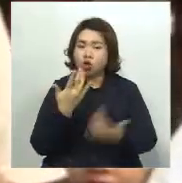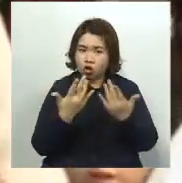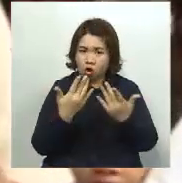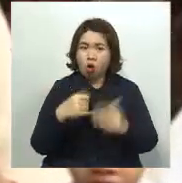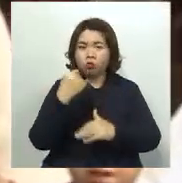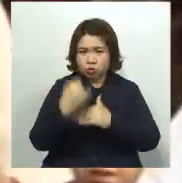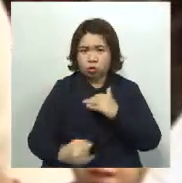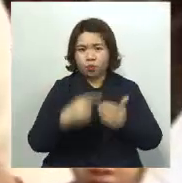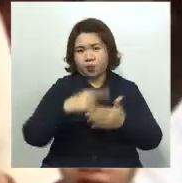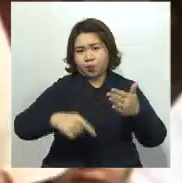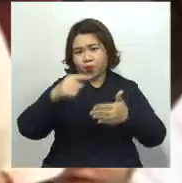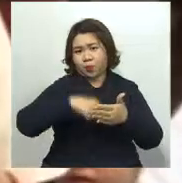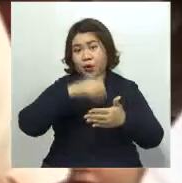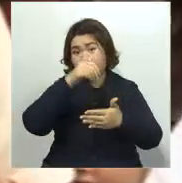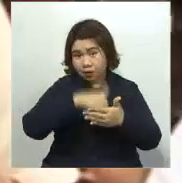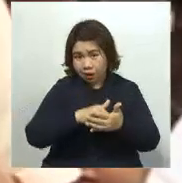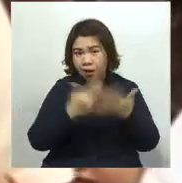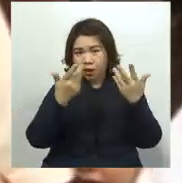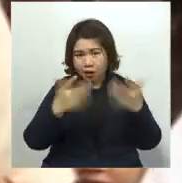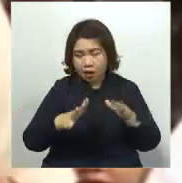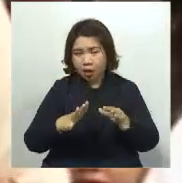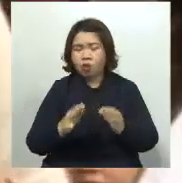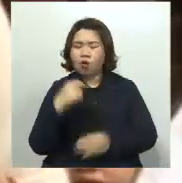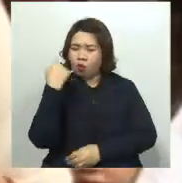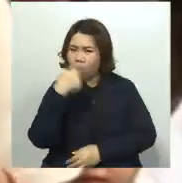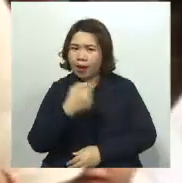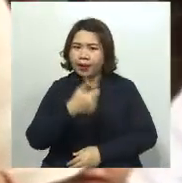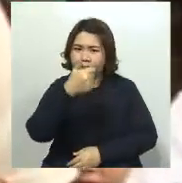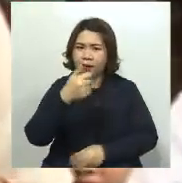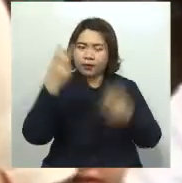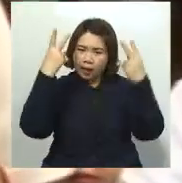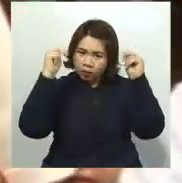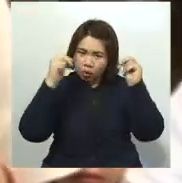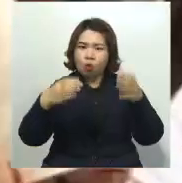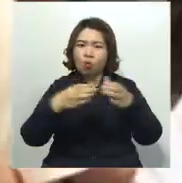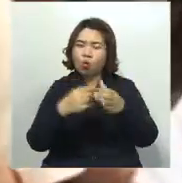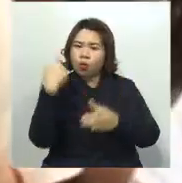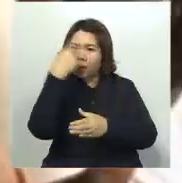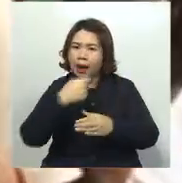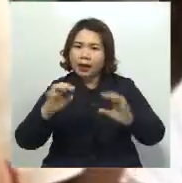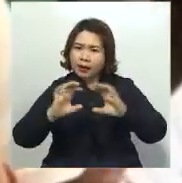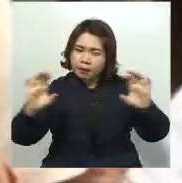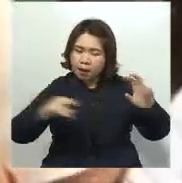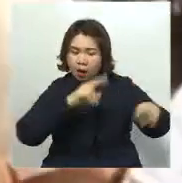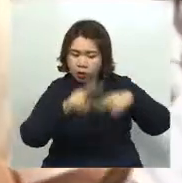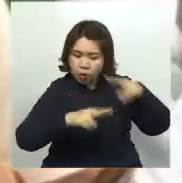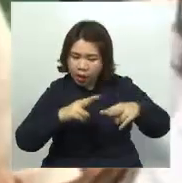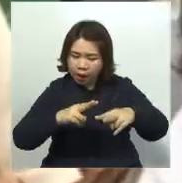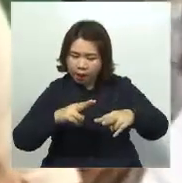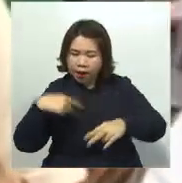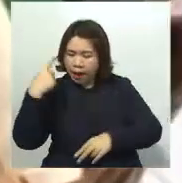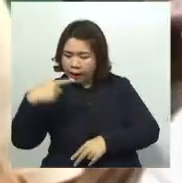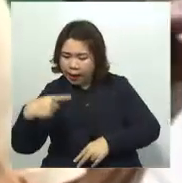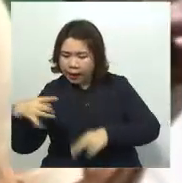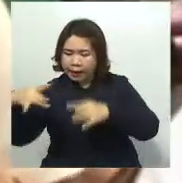เสร็จสิ้นไปแล้วพรรคไหนนะบุคคลใดจะได้มาเป็นนายกรัฐมนตรีพรรคไหนจะได้มาดูแลพรรคไหนจะเป็นฝ่ายค้าน